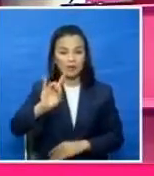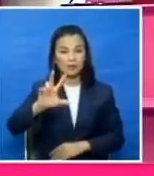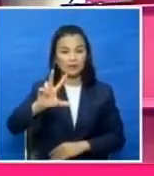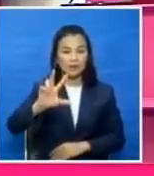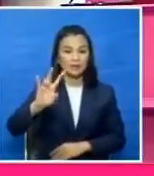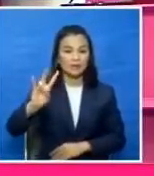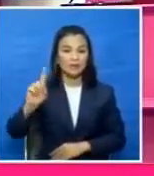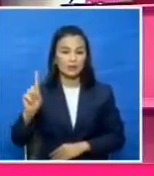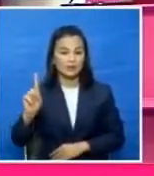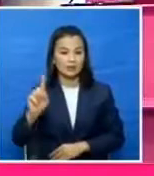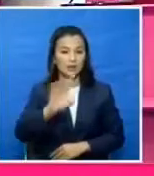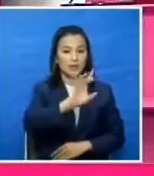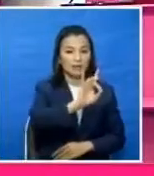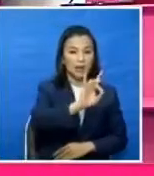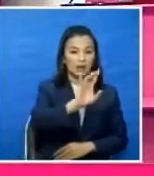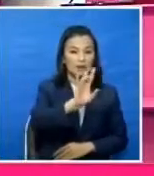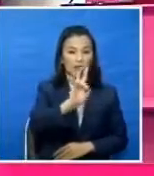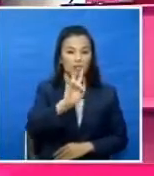868371